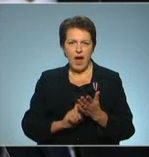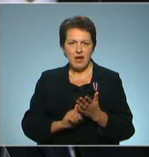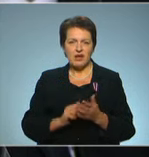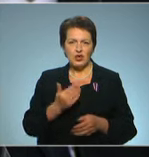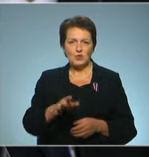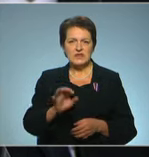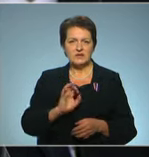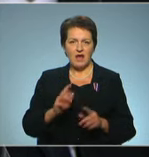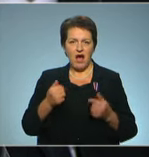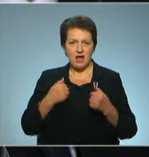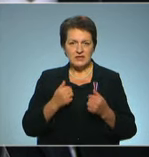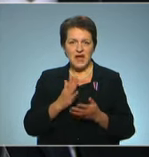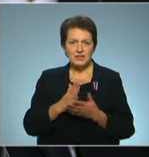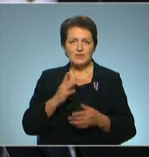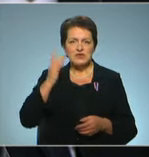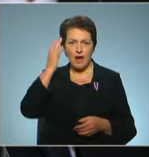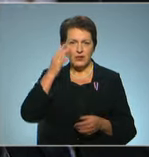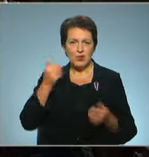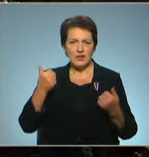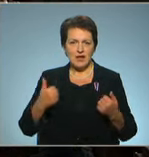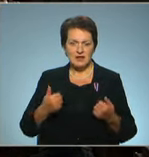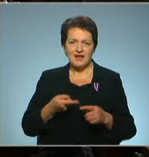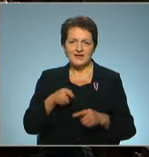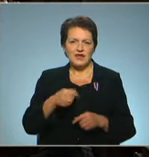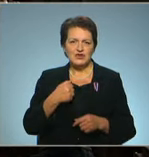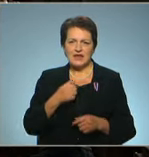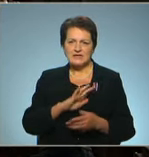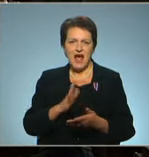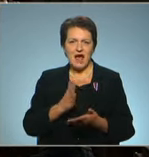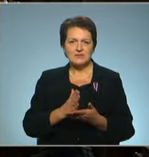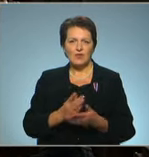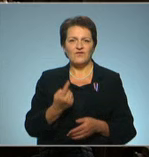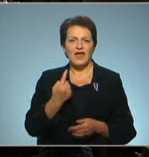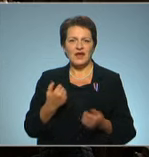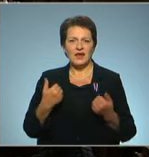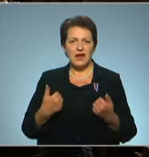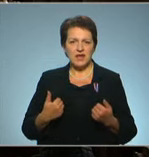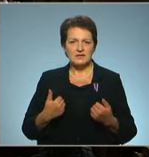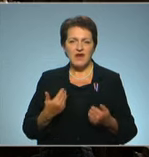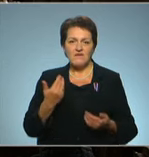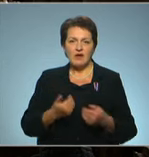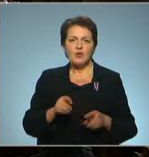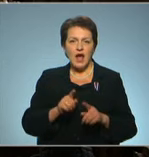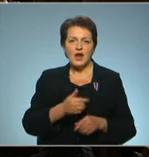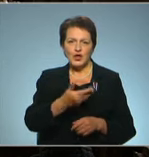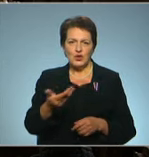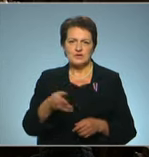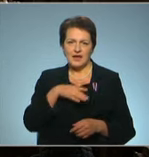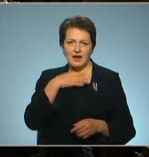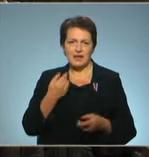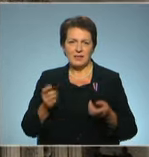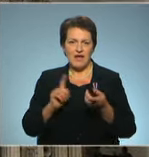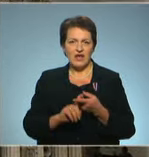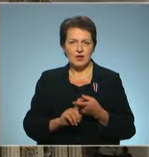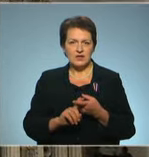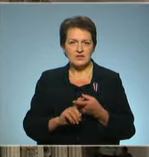jūs teiksiet, ka es esmu sapņotājs, taču es neesmu vienīgais. Varbūt arī jūs gribat pievienoties.